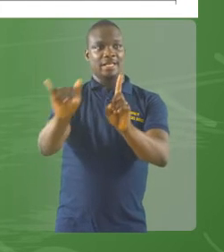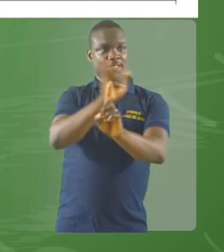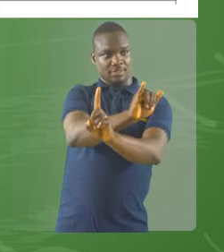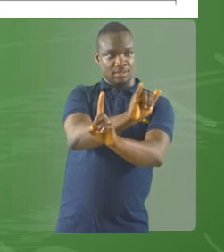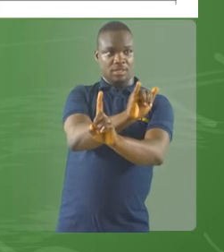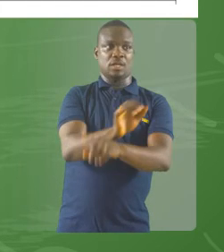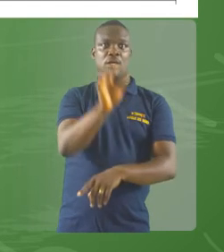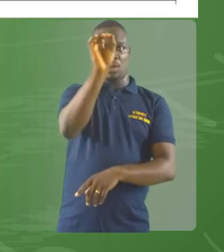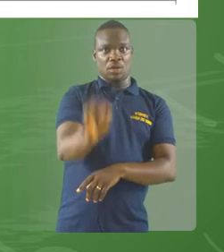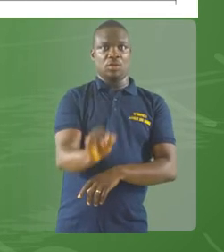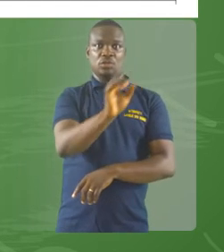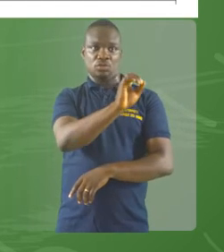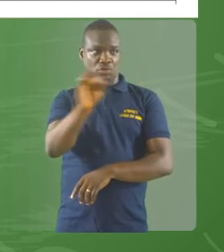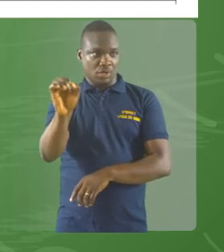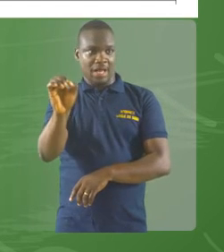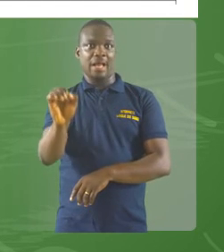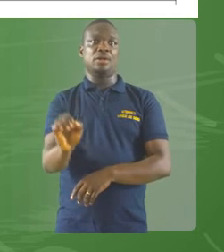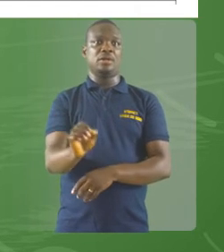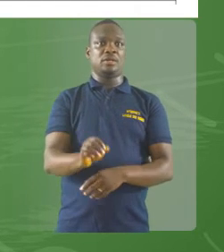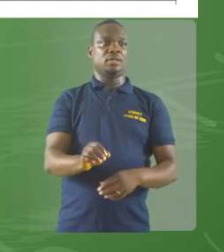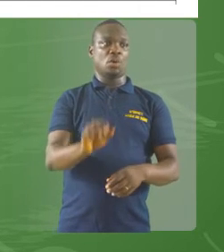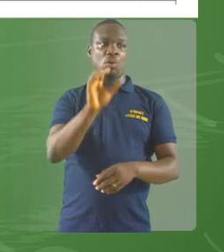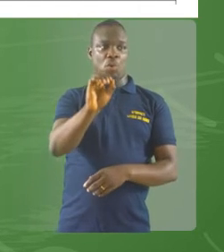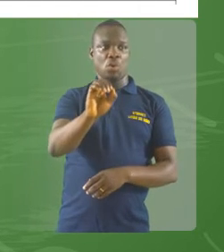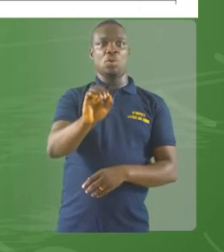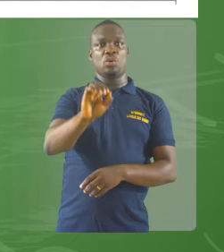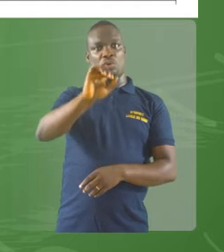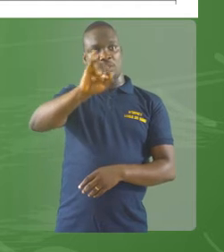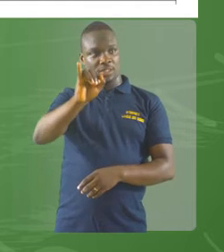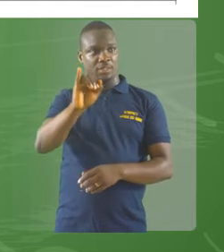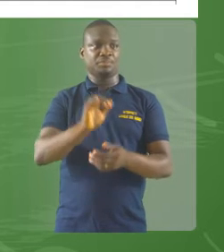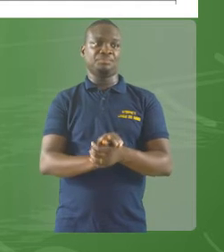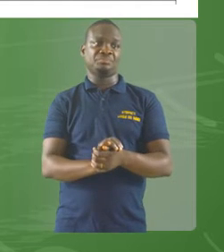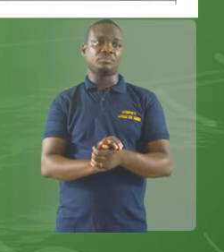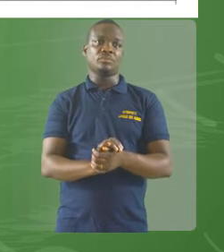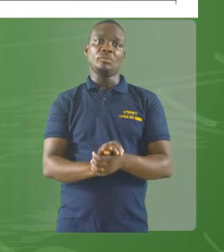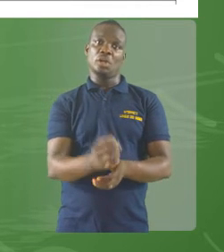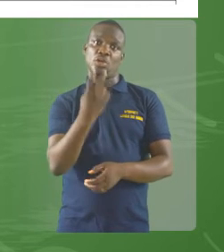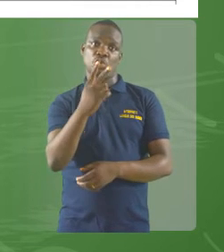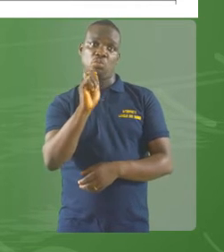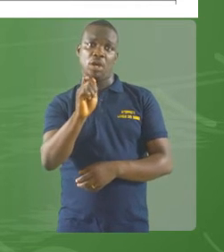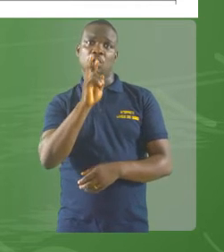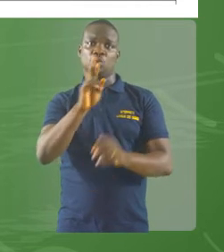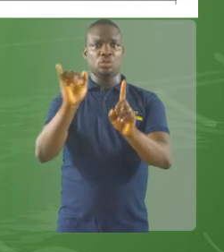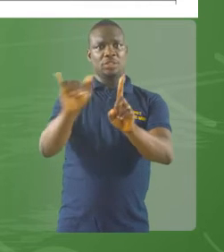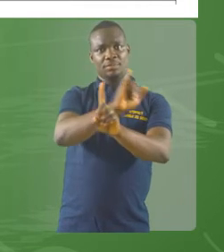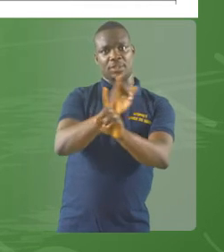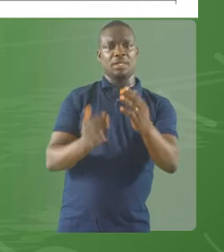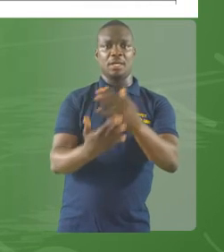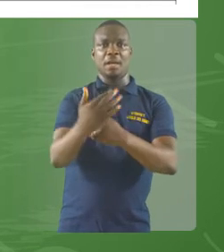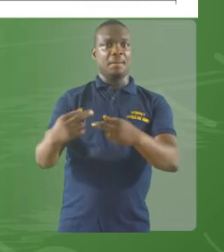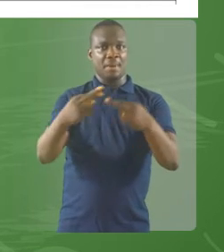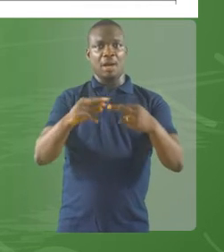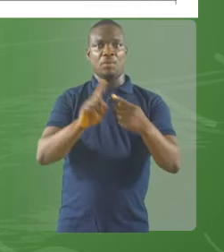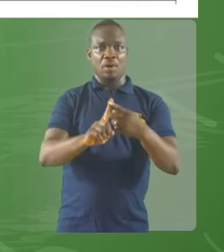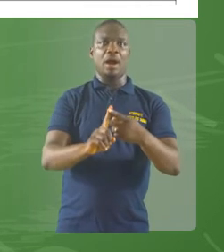d'axe OI. Si deux points M et M' sont symétriques par rapport à la